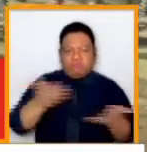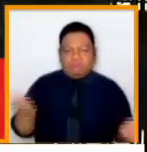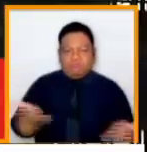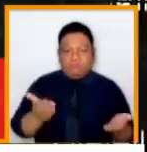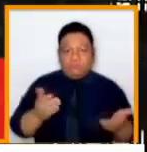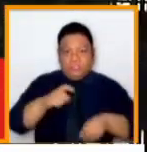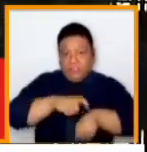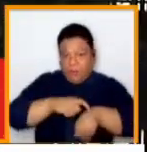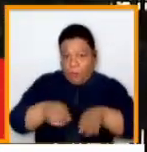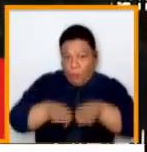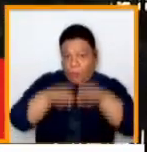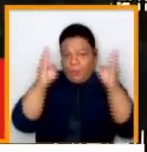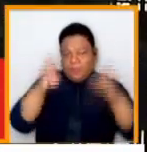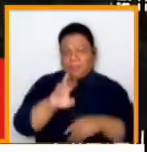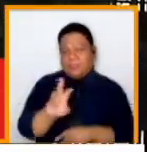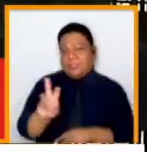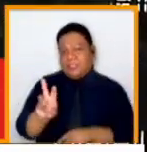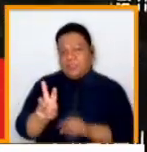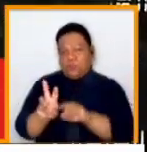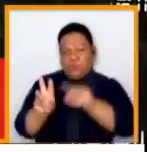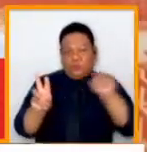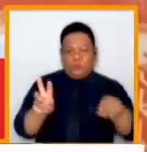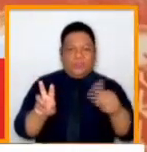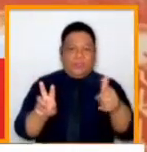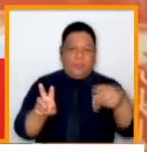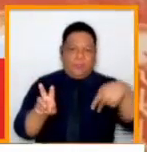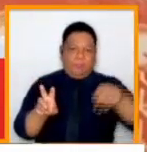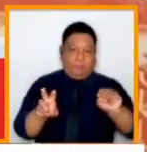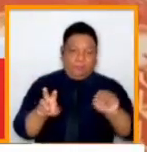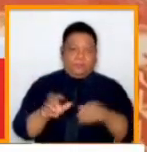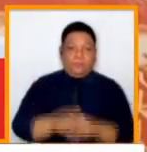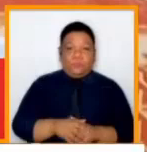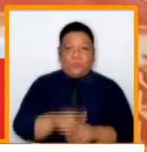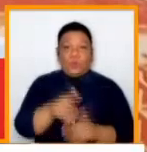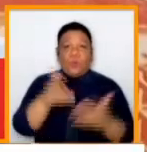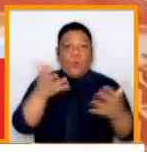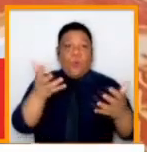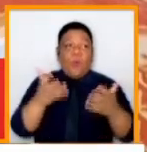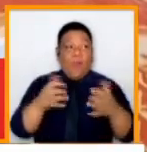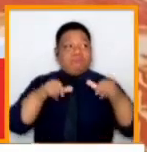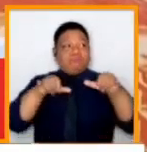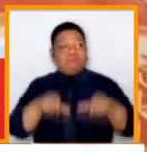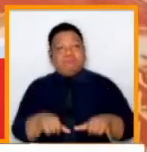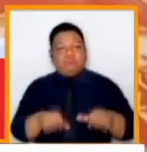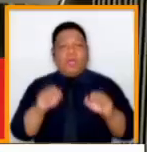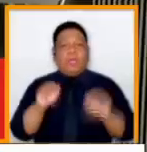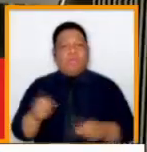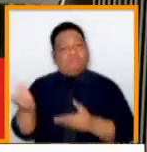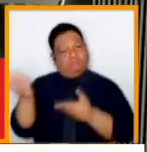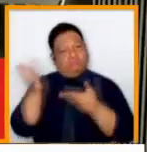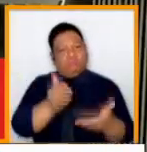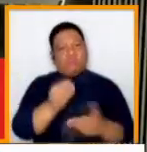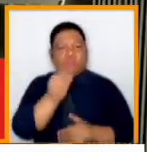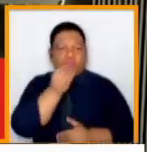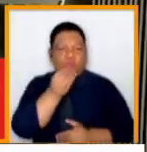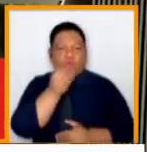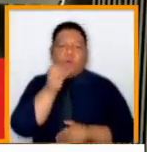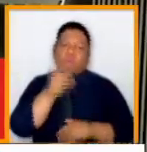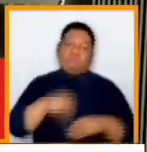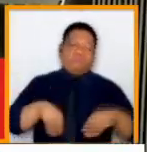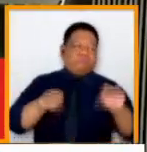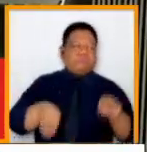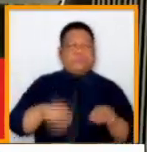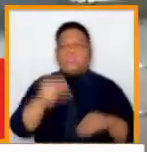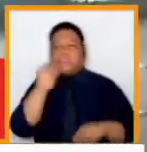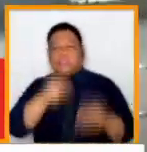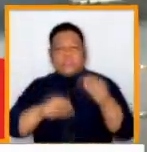hanggang alas 10 ng gabi mamaya. Sa mga gustong mag-long weekend dito, pwede kayo magdala ng sariling pagkain at mag-picnic dito. Pero itong bad